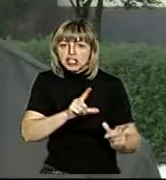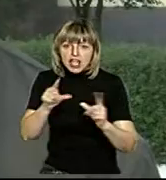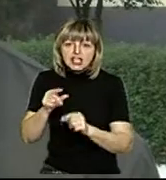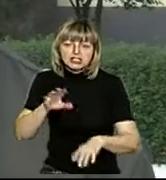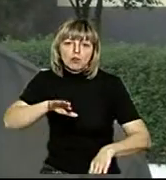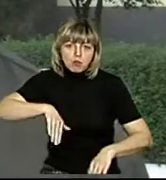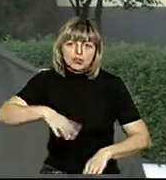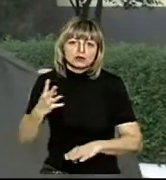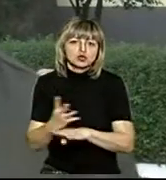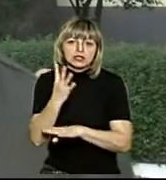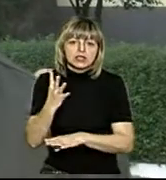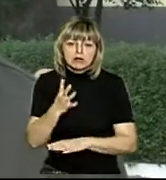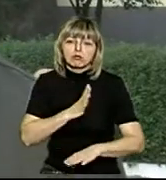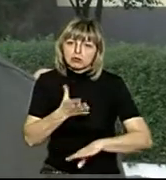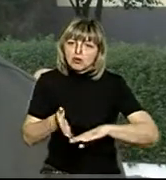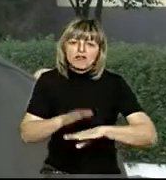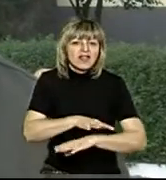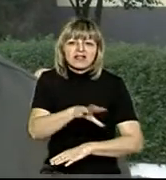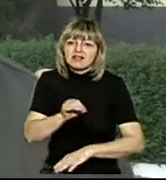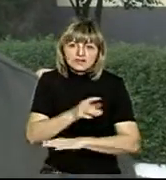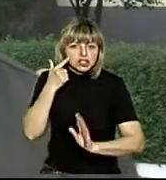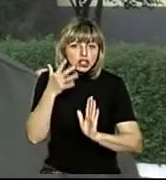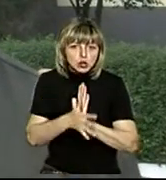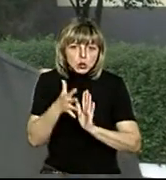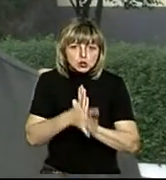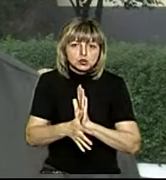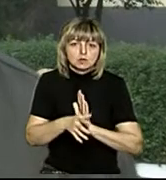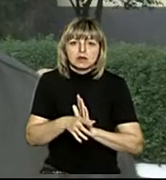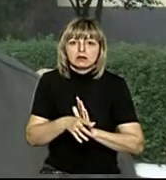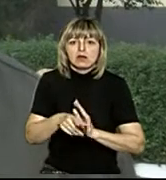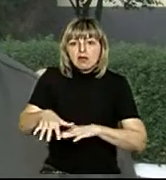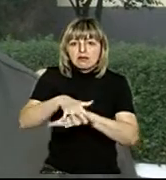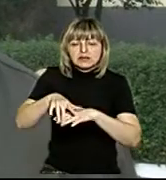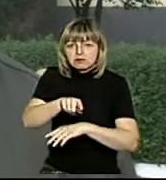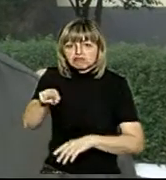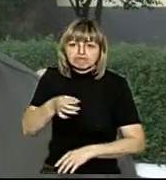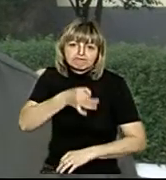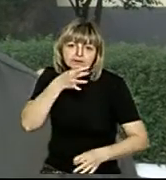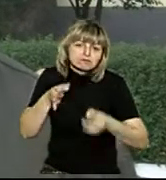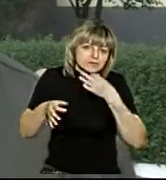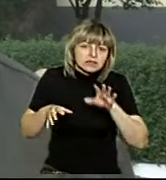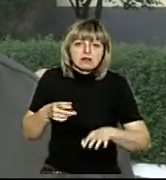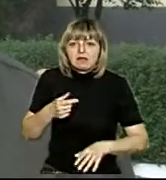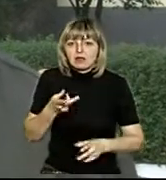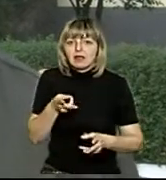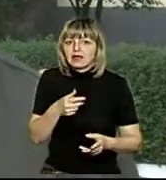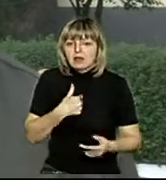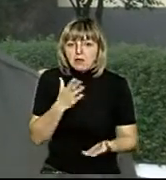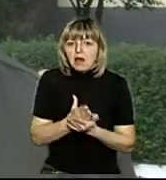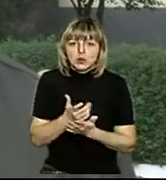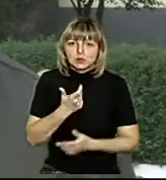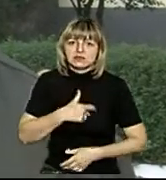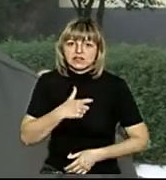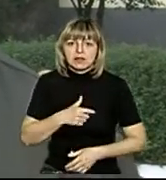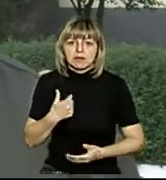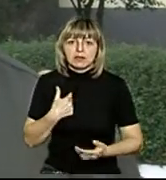що не всі розуміють ті мислення і вподобання, які я поставив для себе. Тобто, якщо